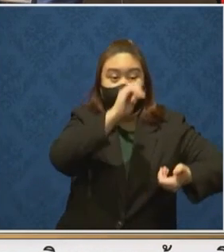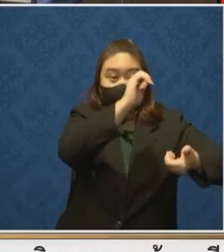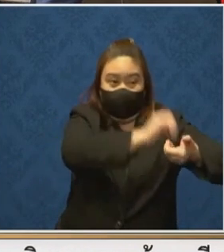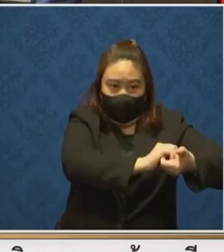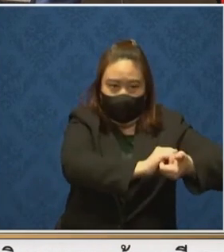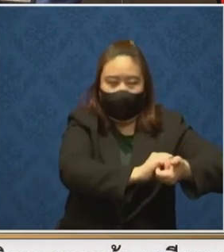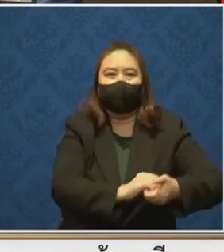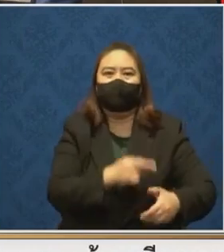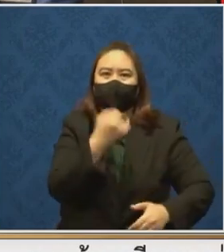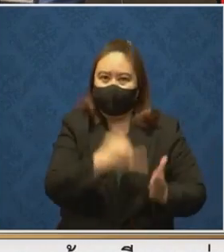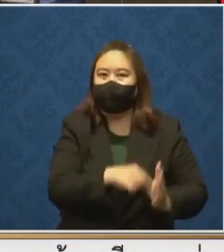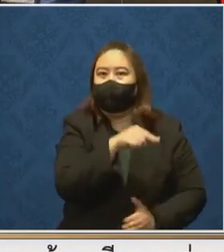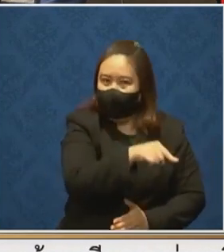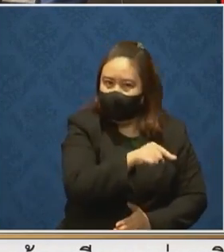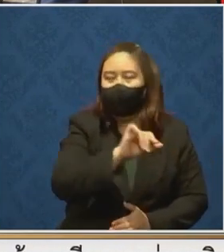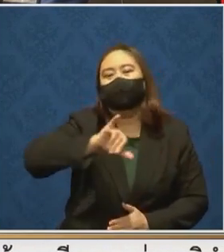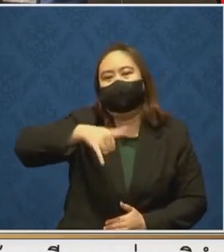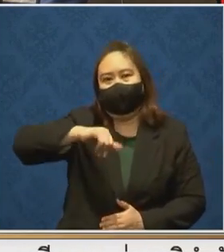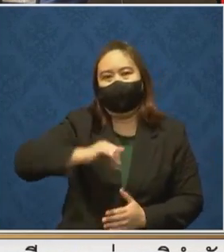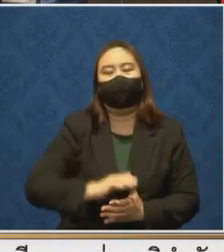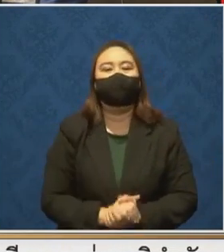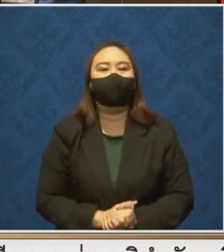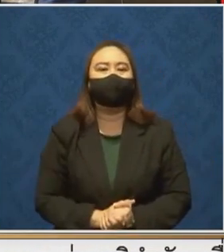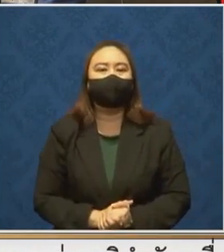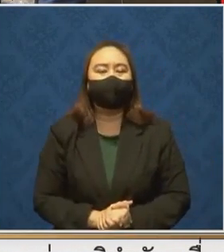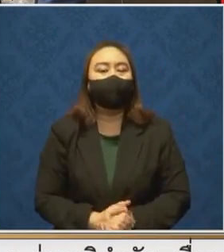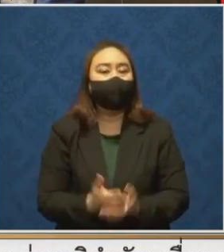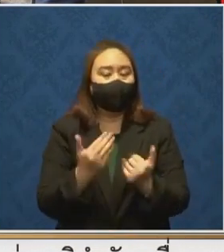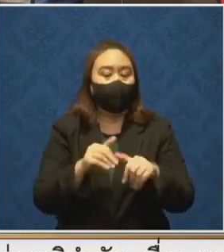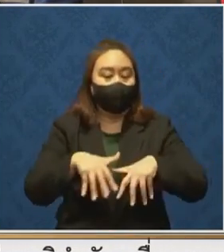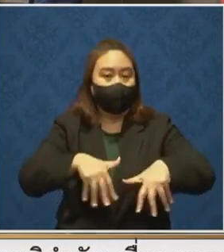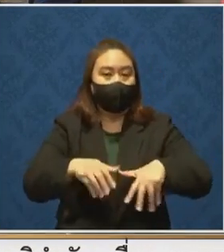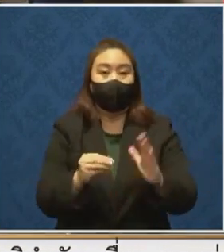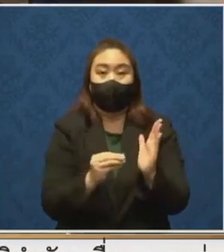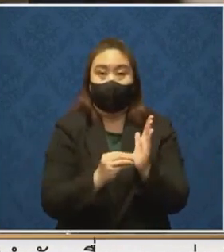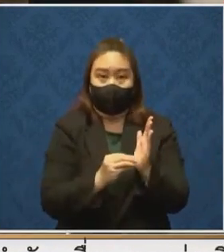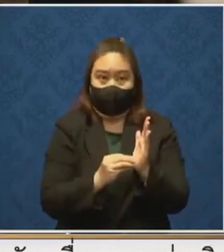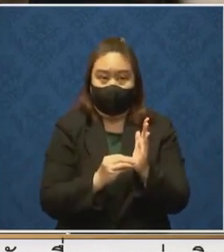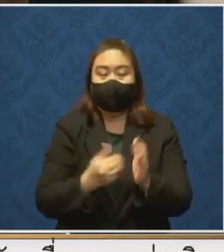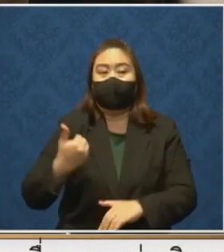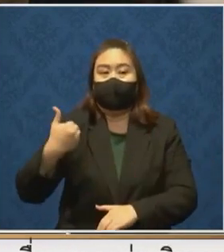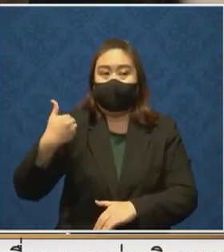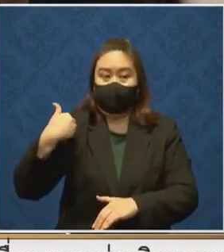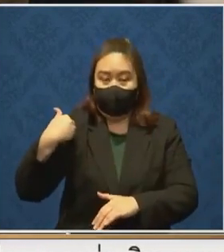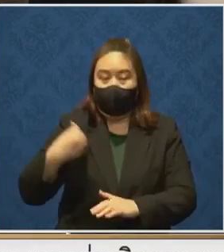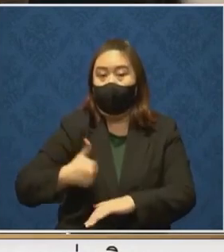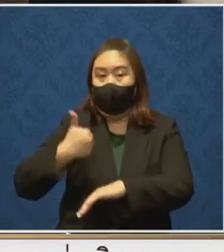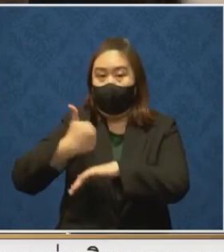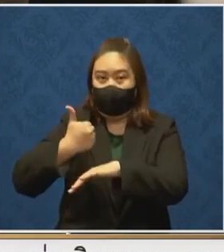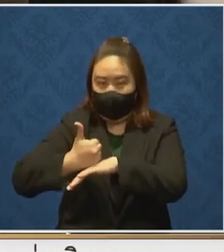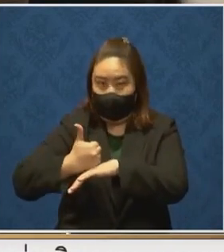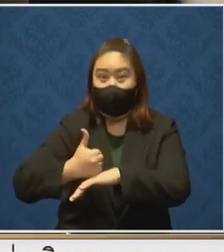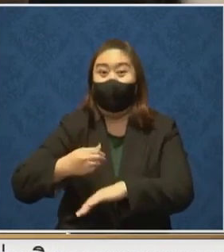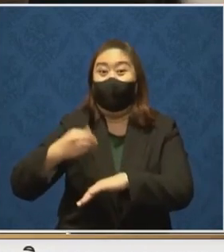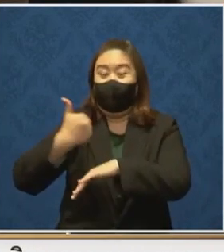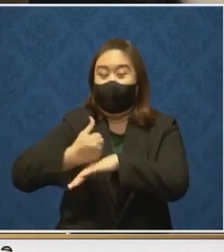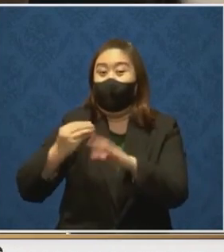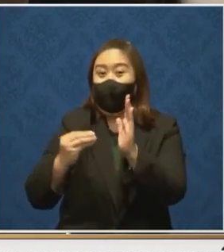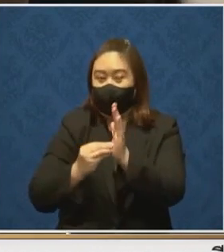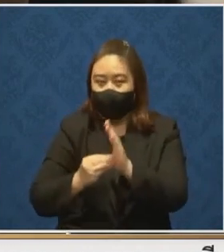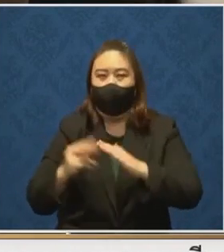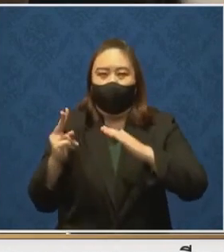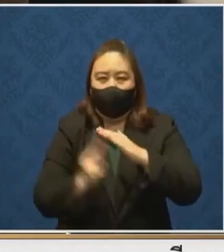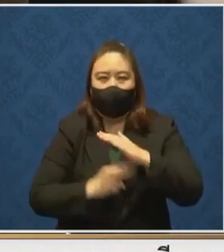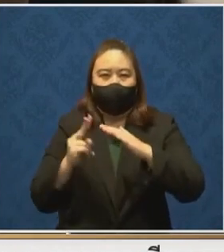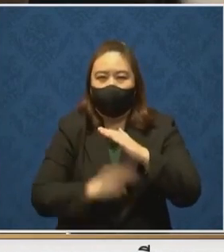ะถ้ประทานทครบคะคนกรุงเทพมีพุ่ว่าราชการที่ว่งทุวนก็ไมนวาวันนี้คนไทย